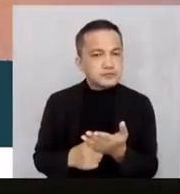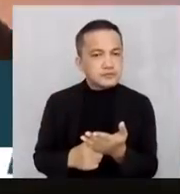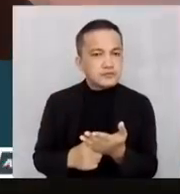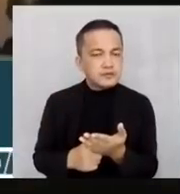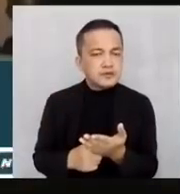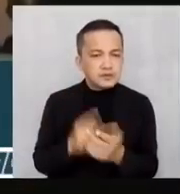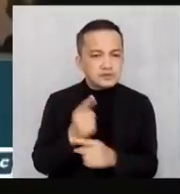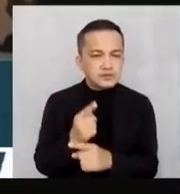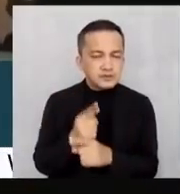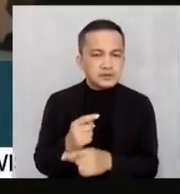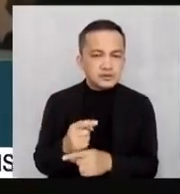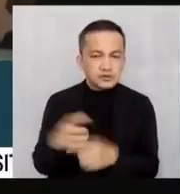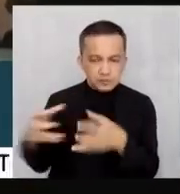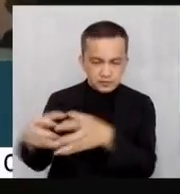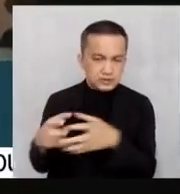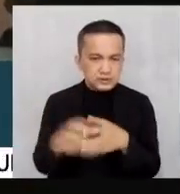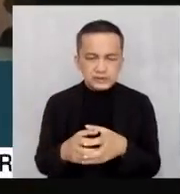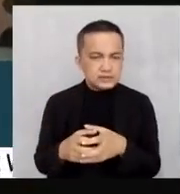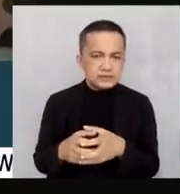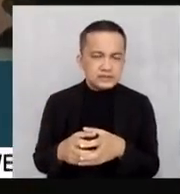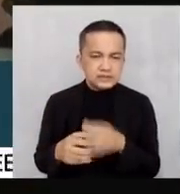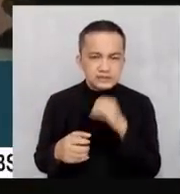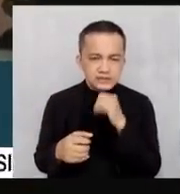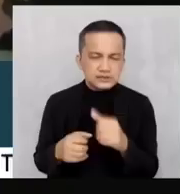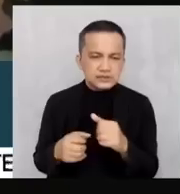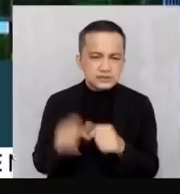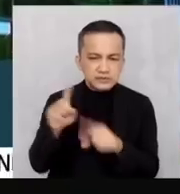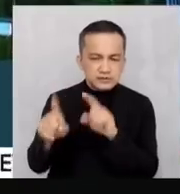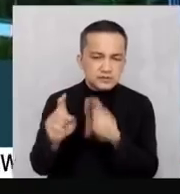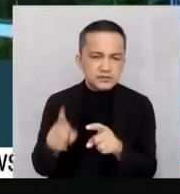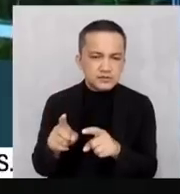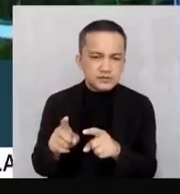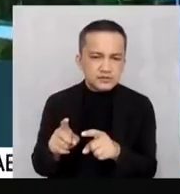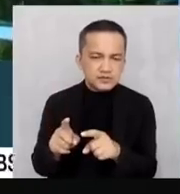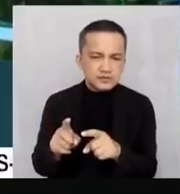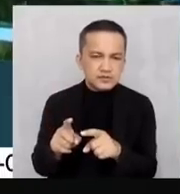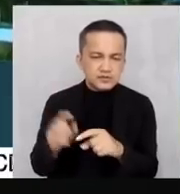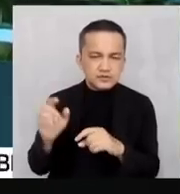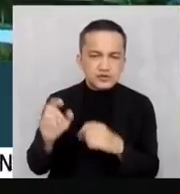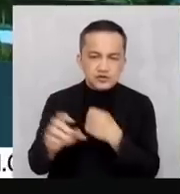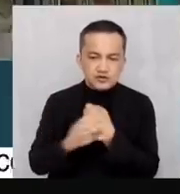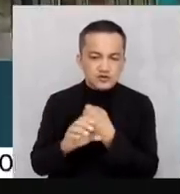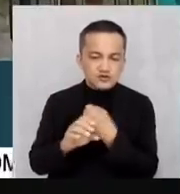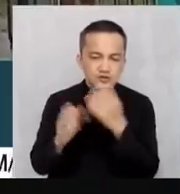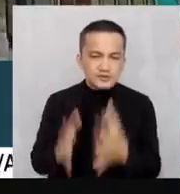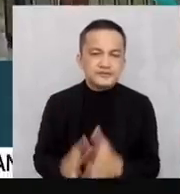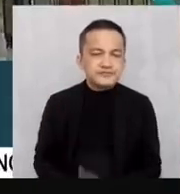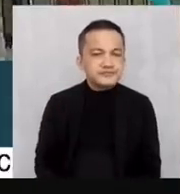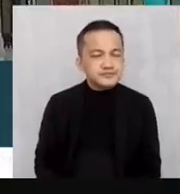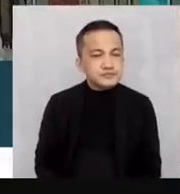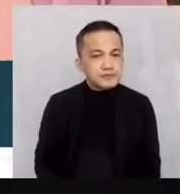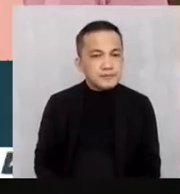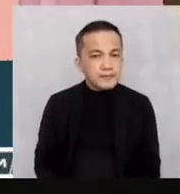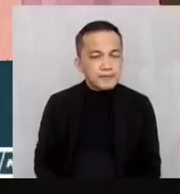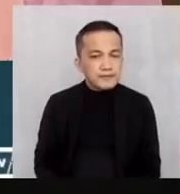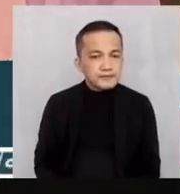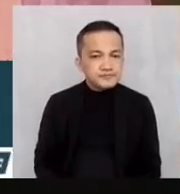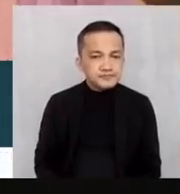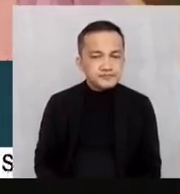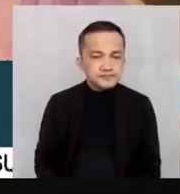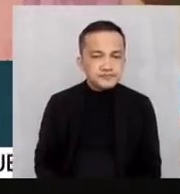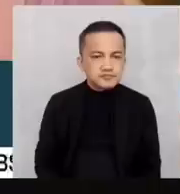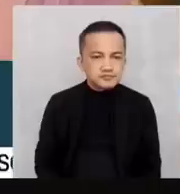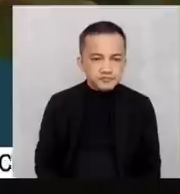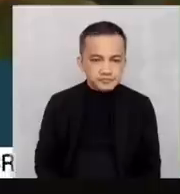appropriate committee, hindi natin matatanong dito yung yung contractor, yung DDB. Whereas